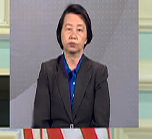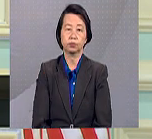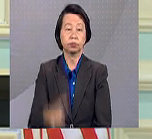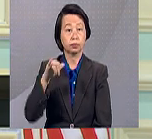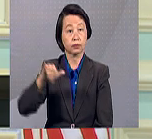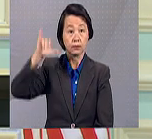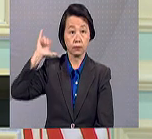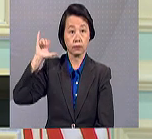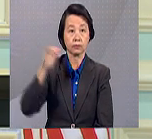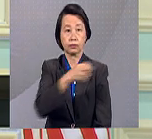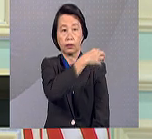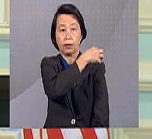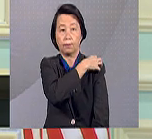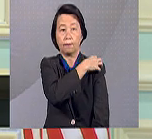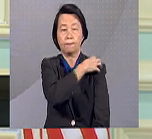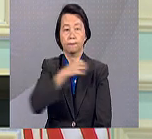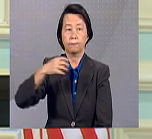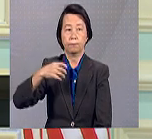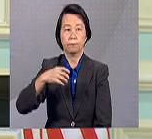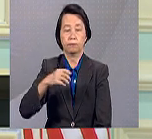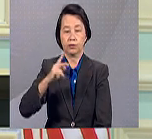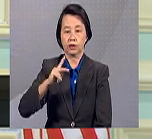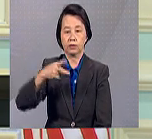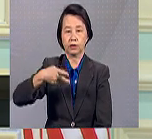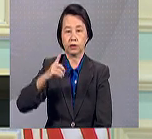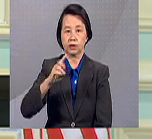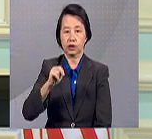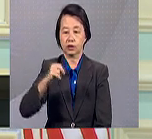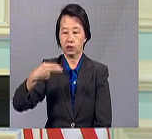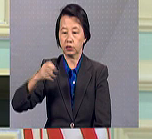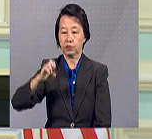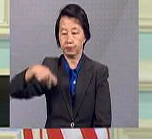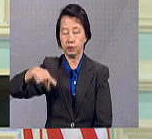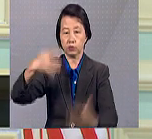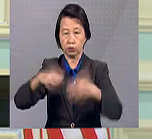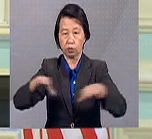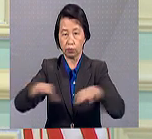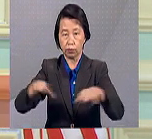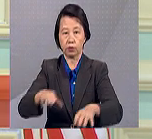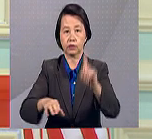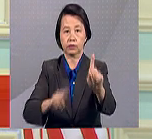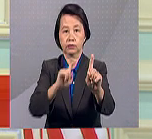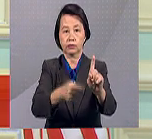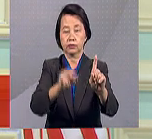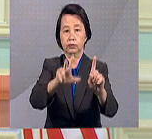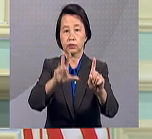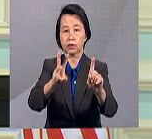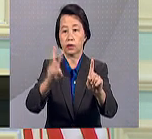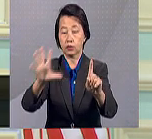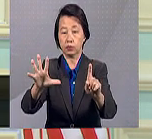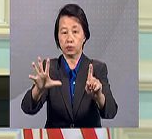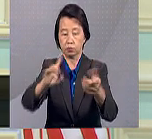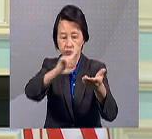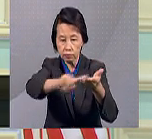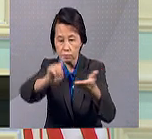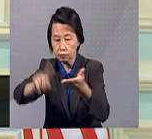Semalam, pegawai Kabinet HEP juga telah melakukan 1,365